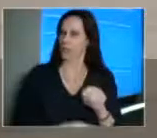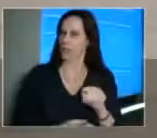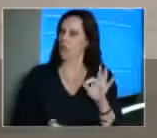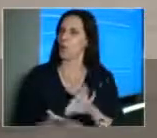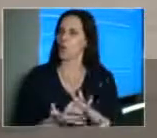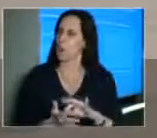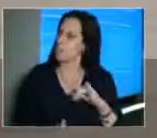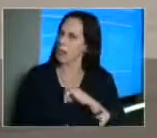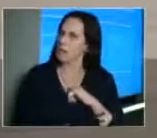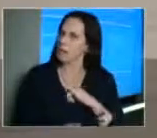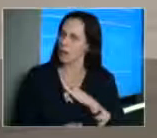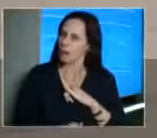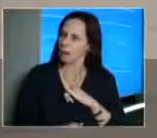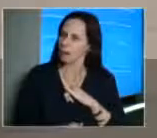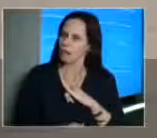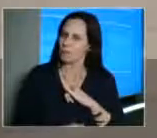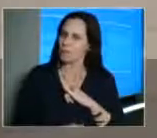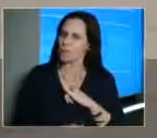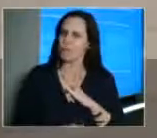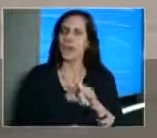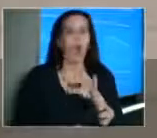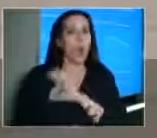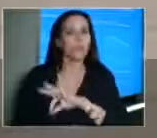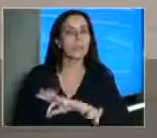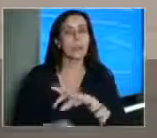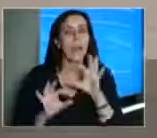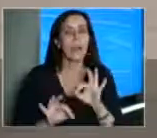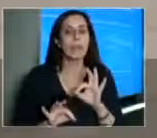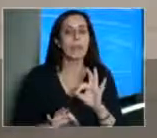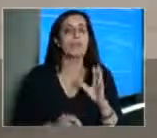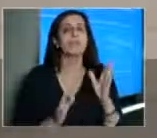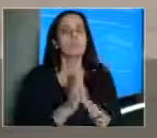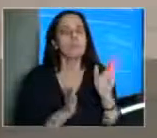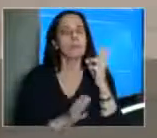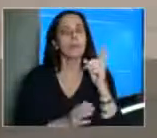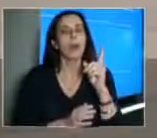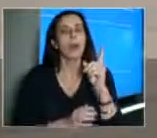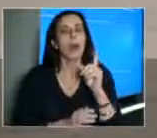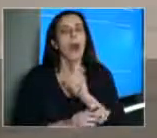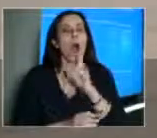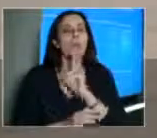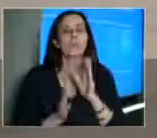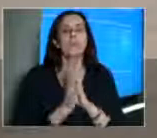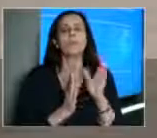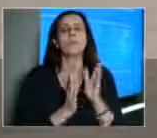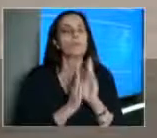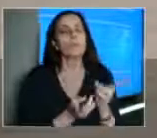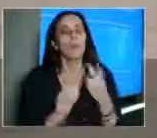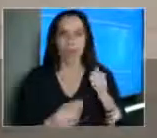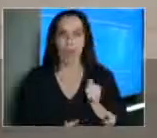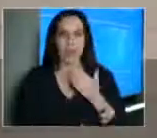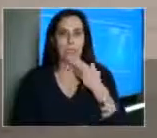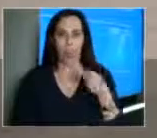נקודה מעניינת להתעכב עליה, כאשר הרוסים בעצם מגייסים את הסורים להביא חזרה לישראל חלל